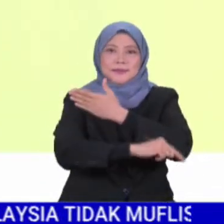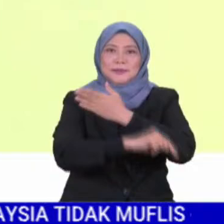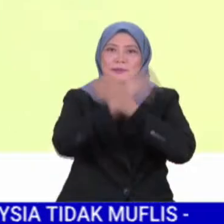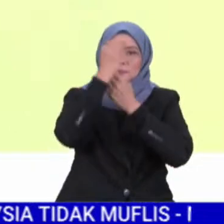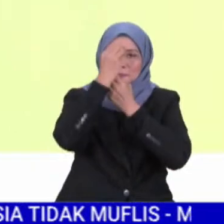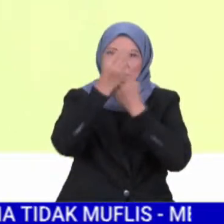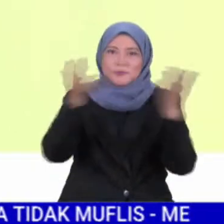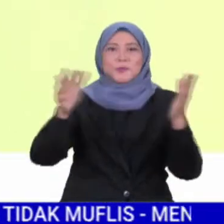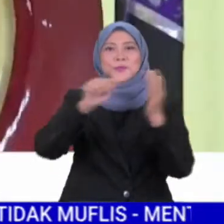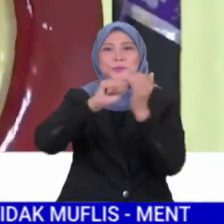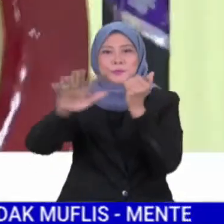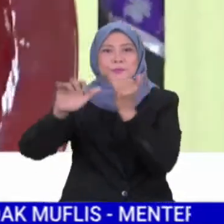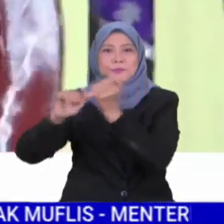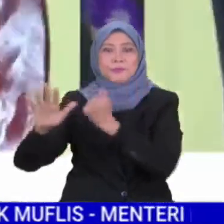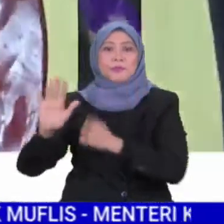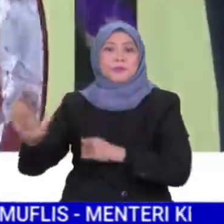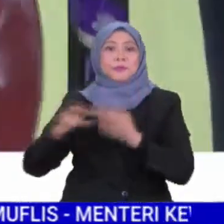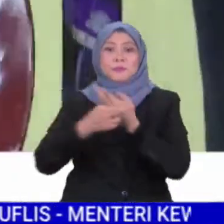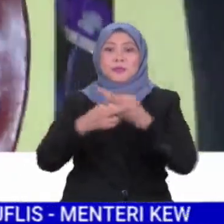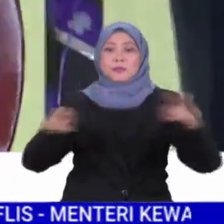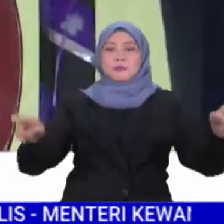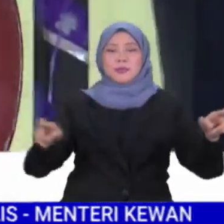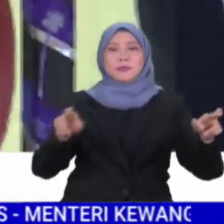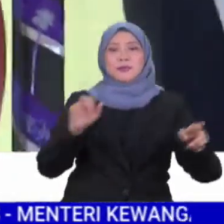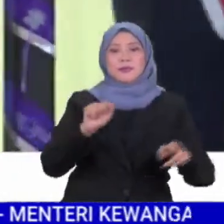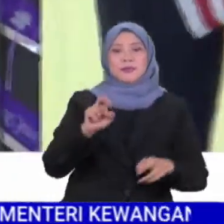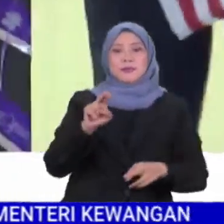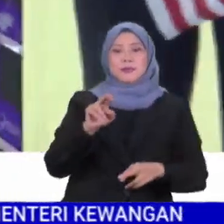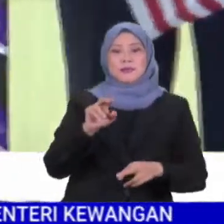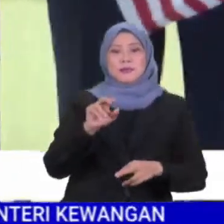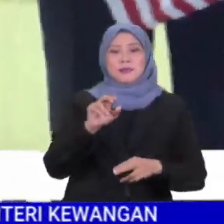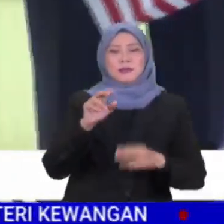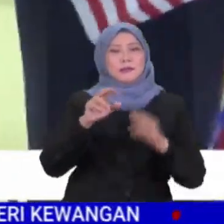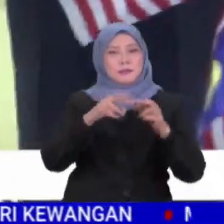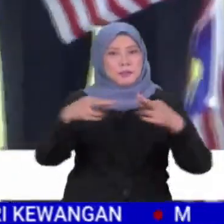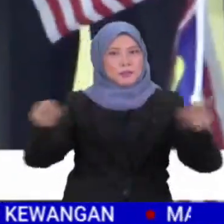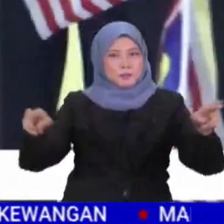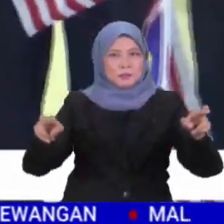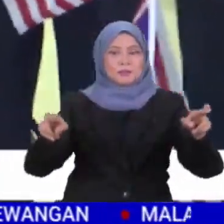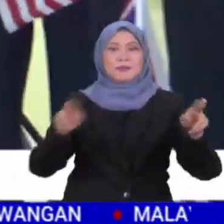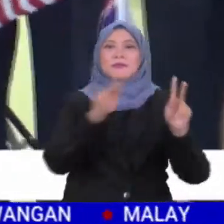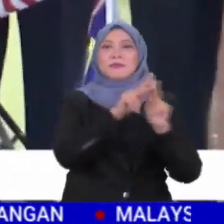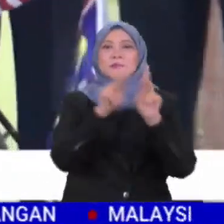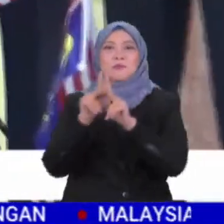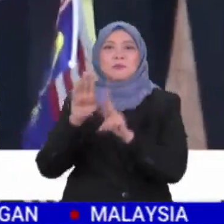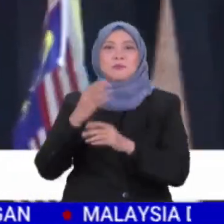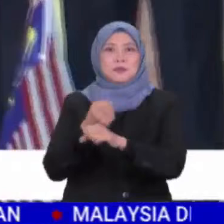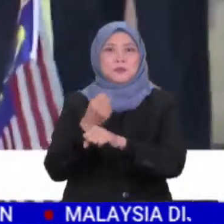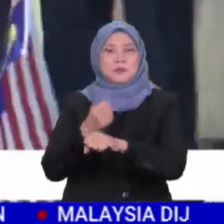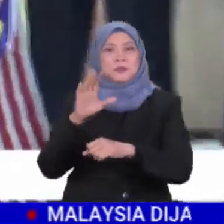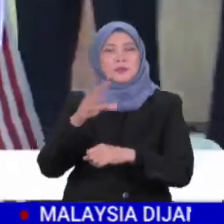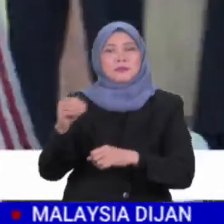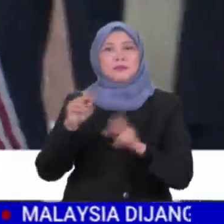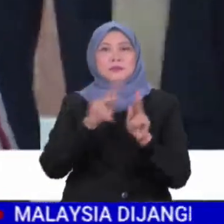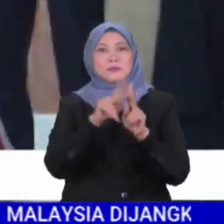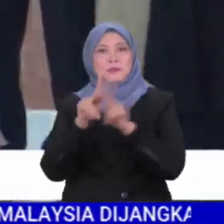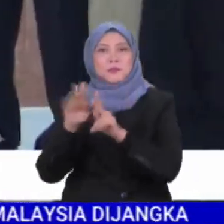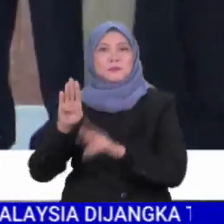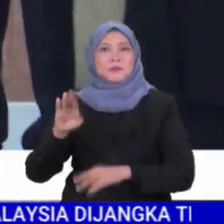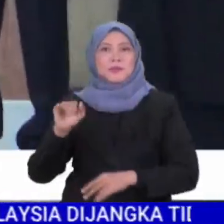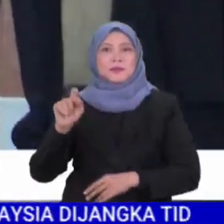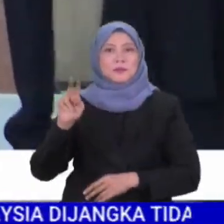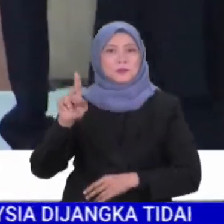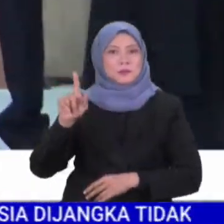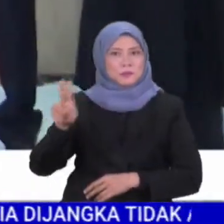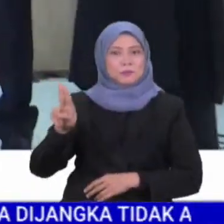Beliau berkata demikian semasa perasmian program Merdeka at Community Keluarga Malaysia Dun Tanjung Batu di Dewan Muktamar Kampung Jabai Bintulu.